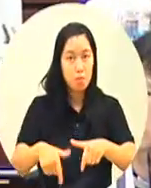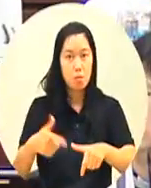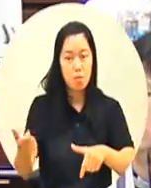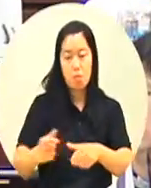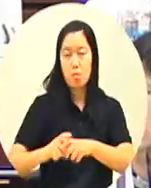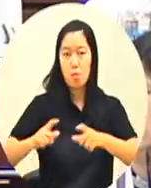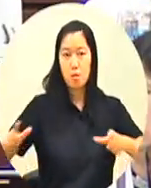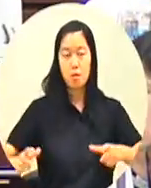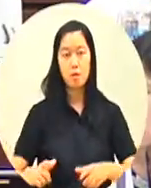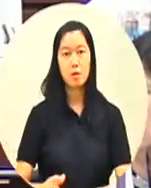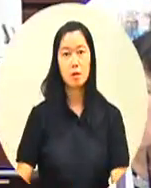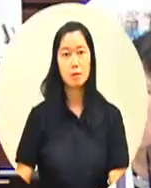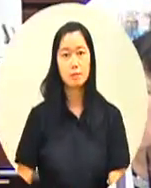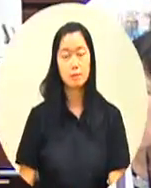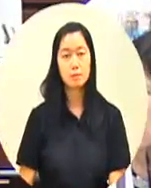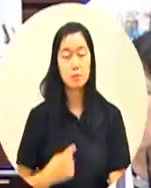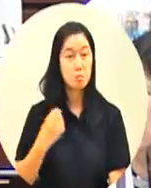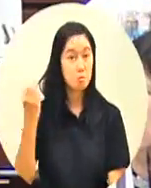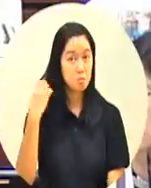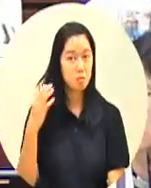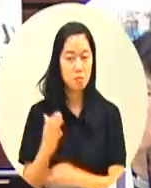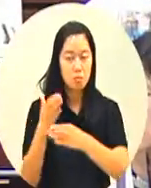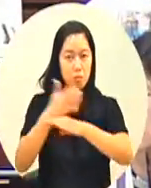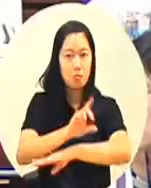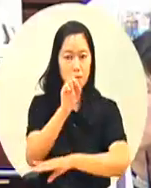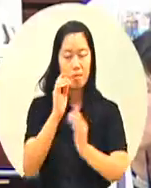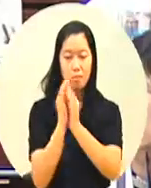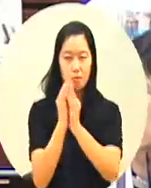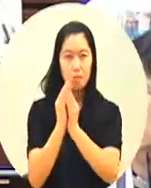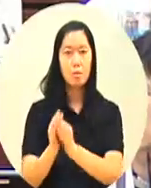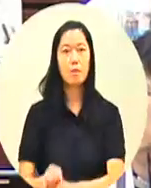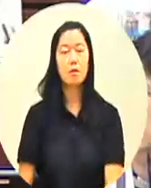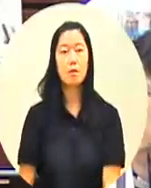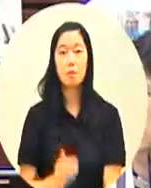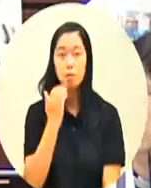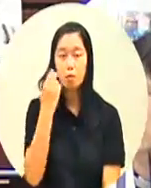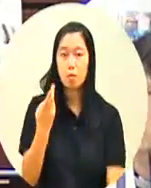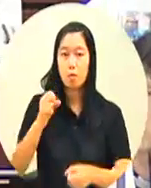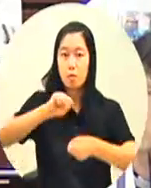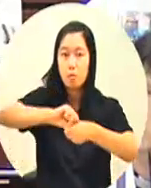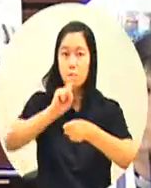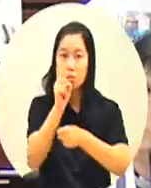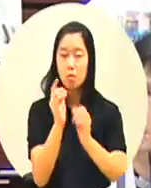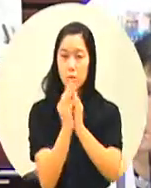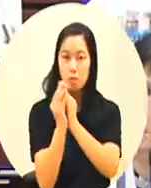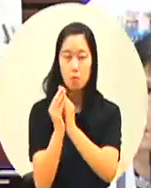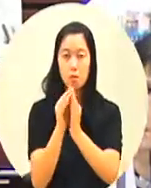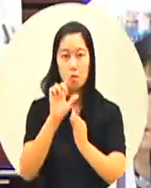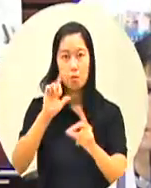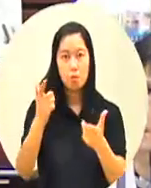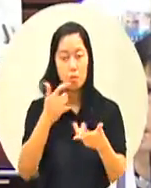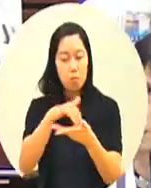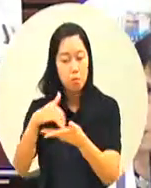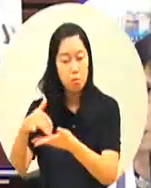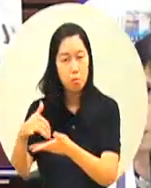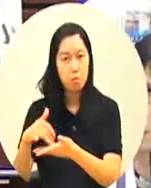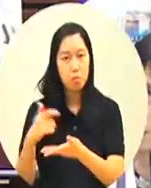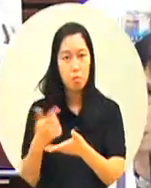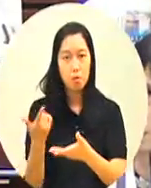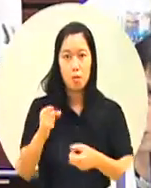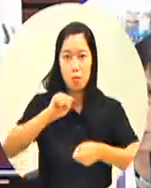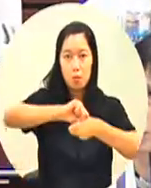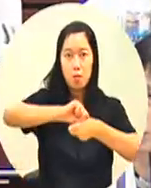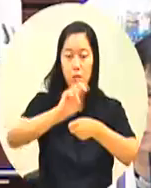大的，据我所知是超过1兆啊。如果增加1兆，大概我们有试算过，大概可以增